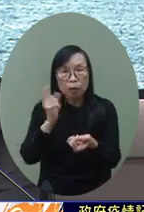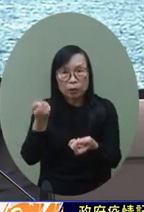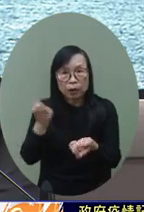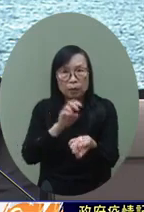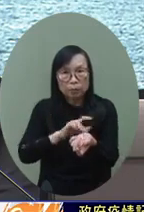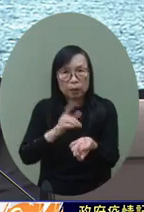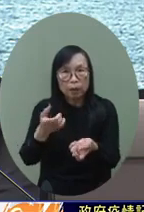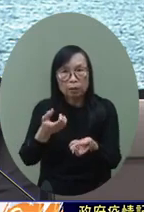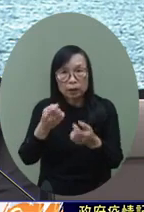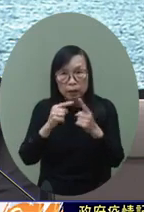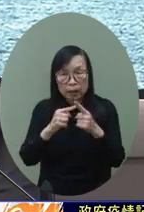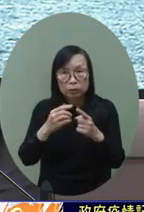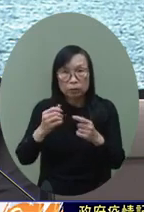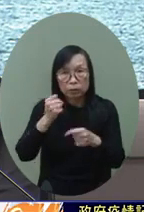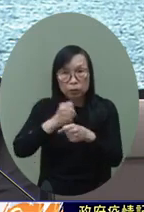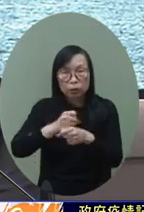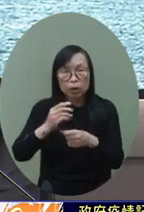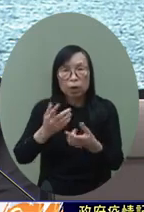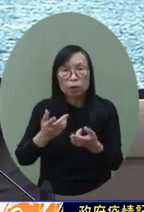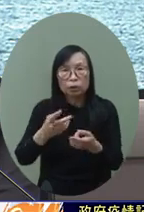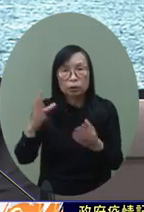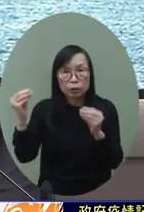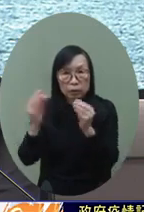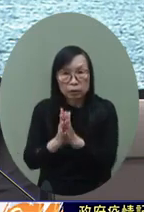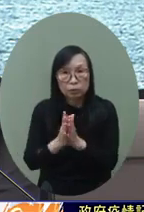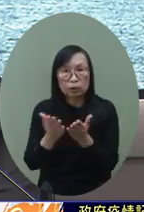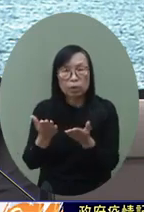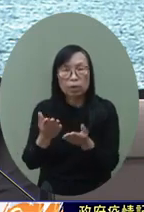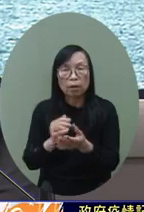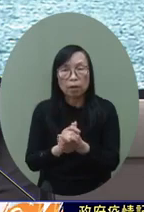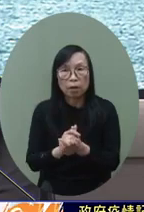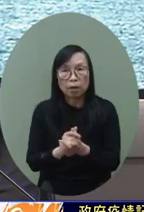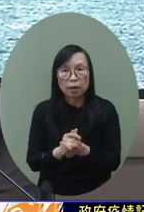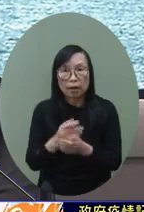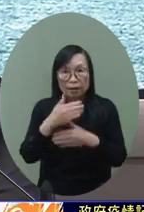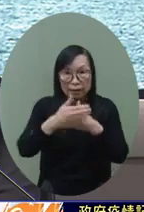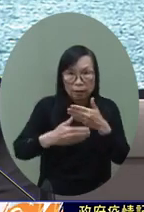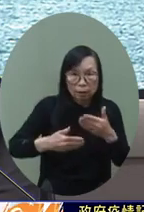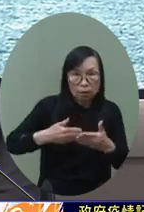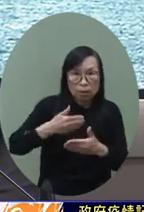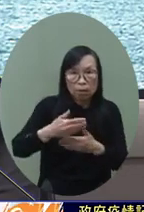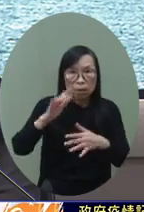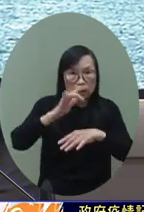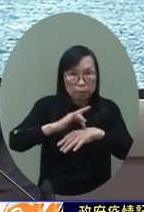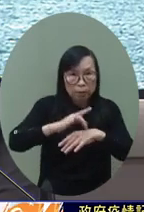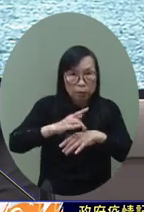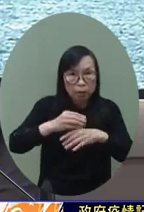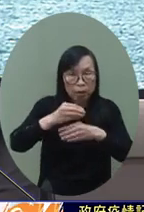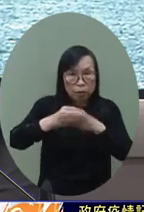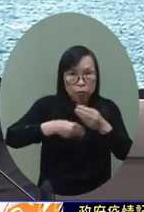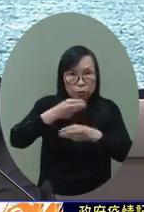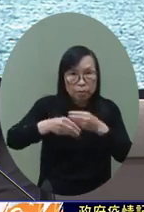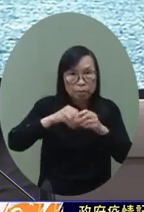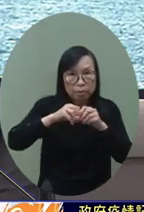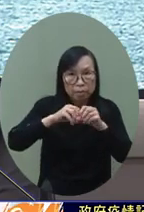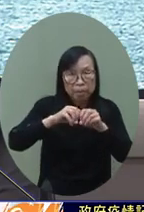啲人佢嘅工作性質係佢如果染到嘅話，佢可以透過接觸咧係惹俾一啲